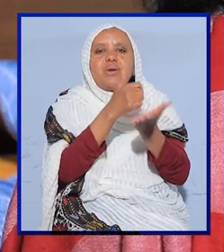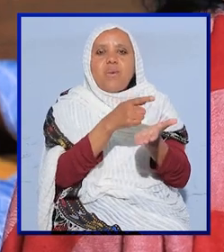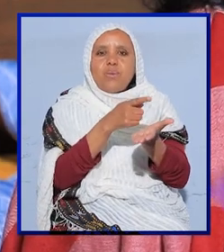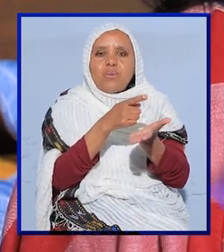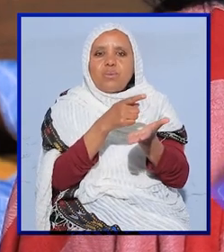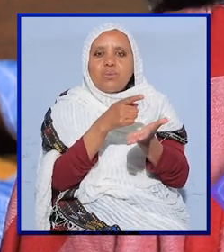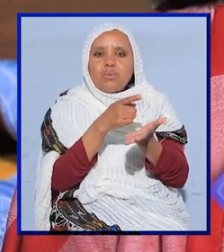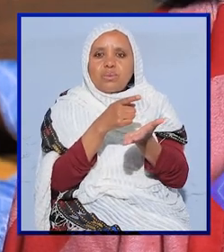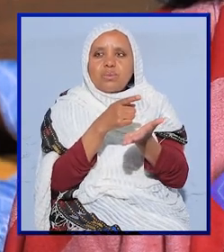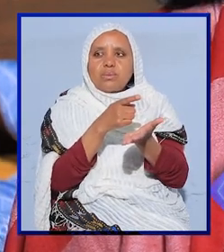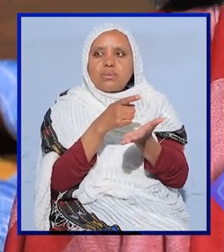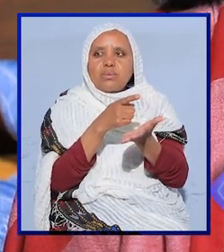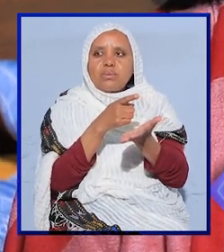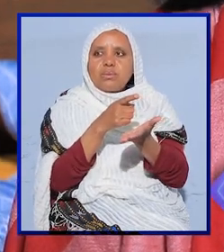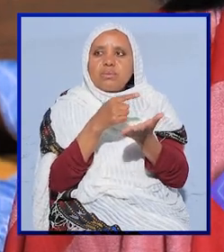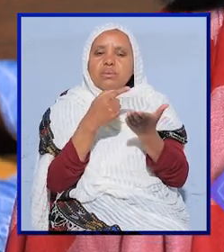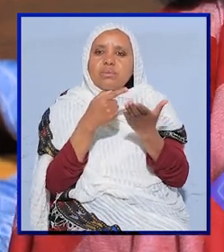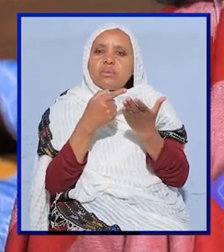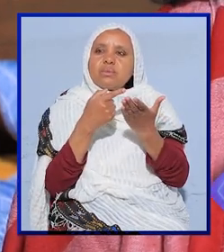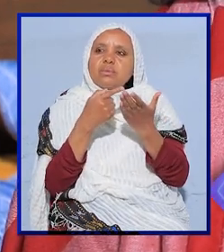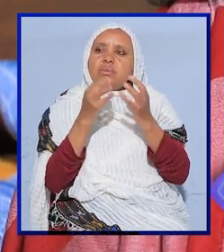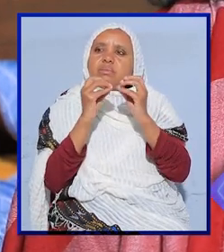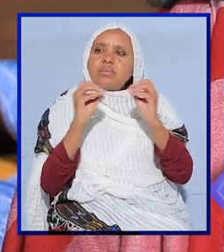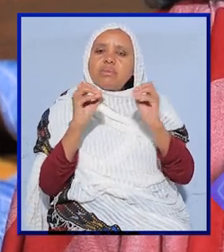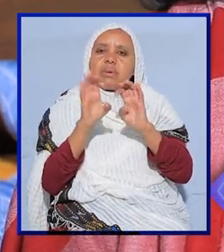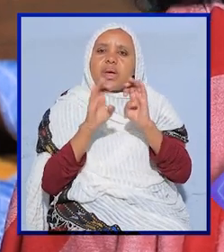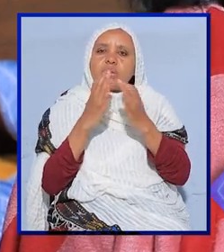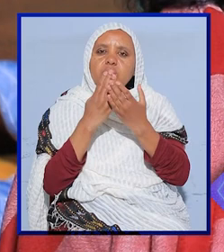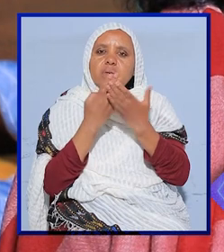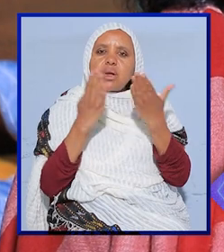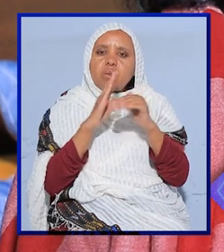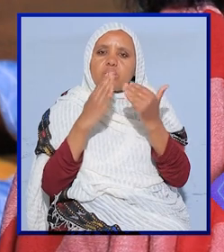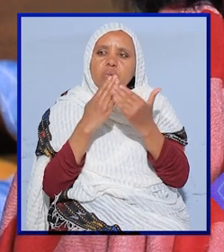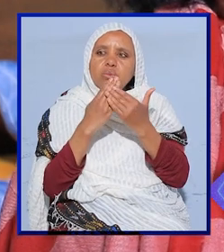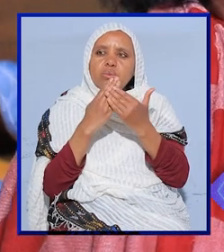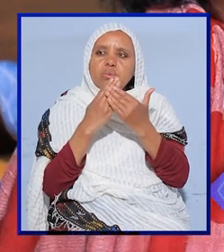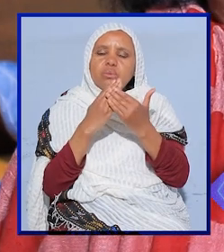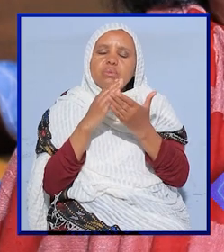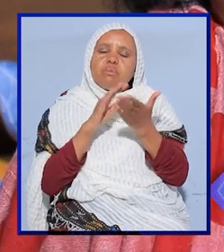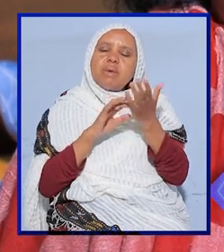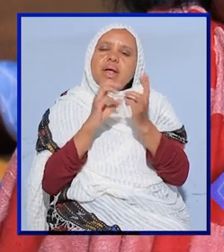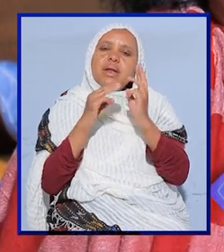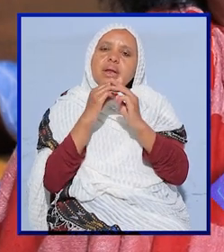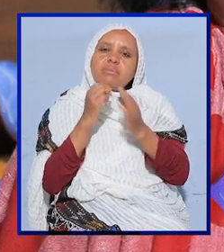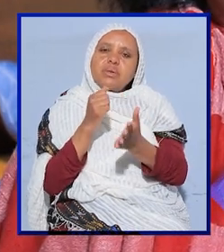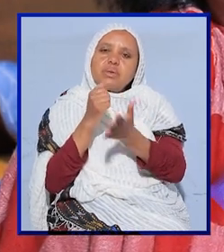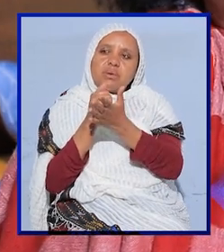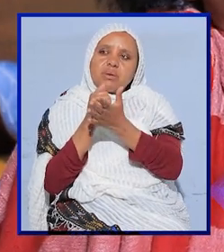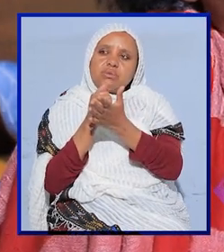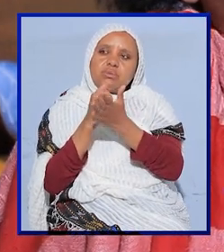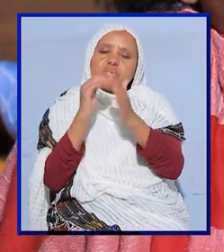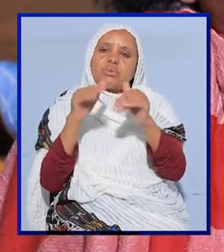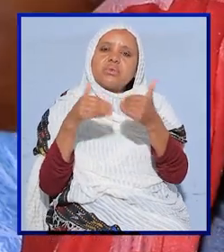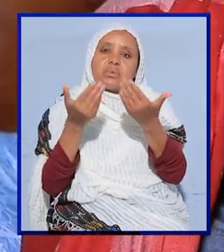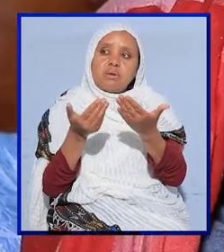የምለው። እነዚህ ምንም የሚያደርጉትንም ሁሉ መድኃኒዓለም ይርዳቸው፣ ያላሰቡትንም